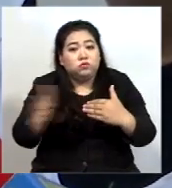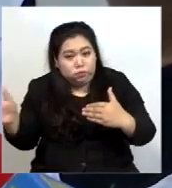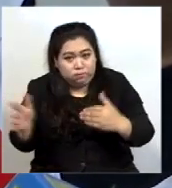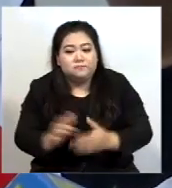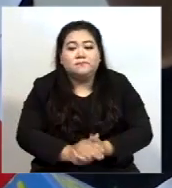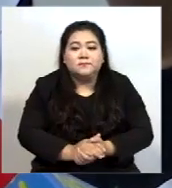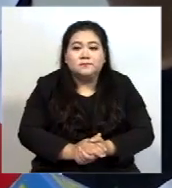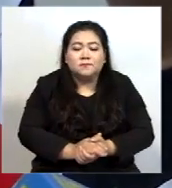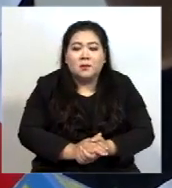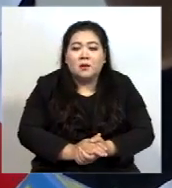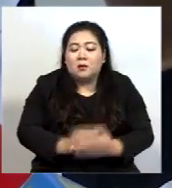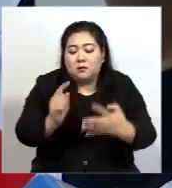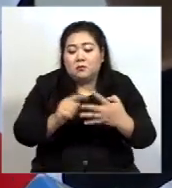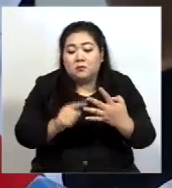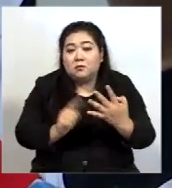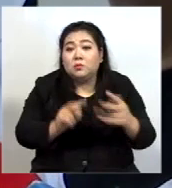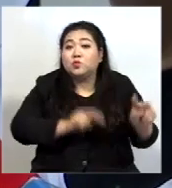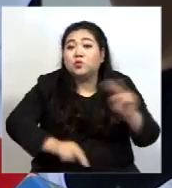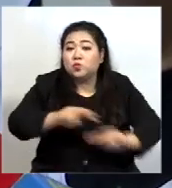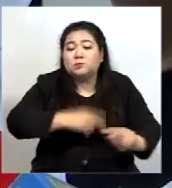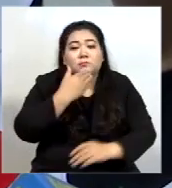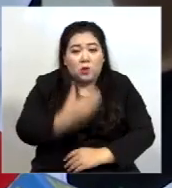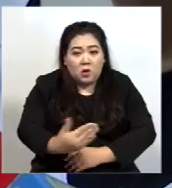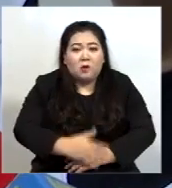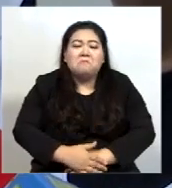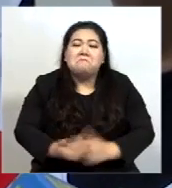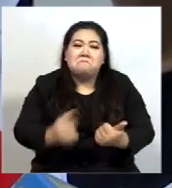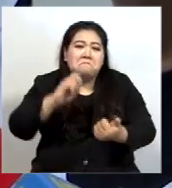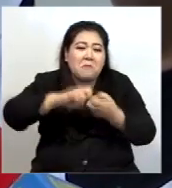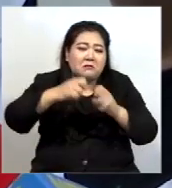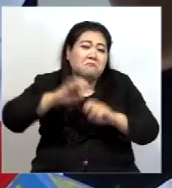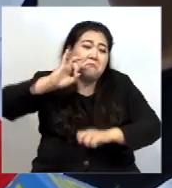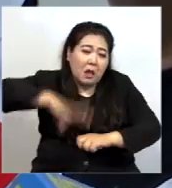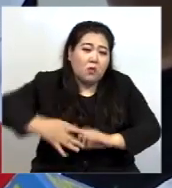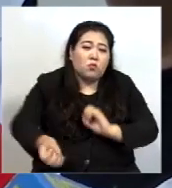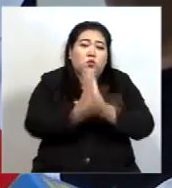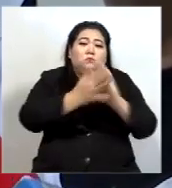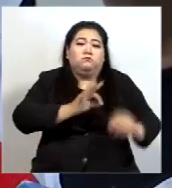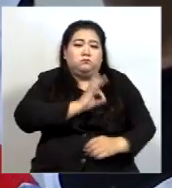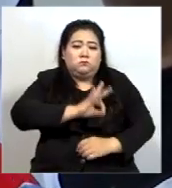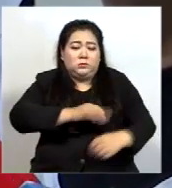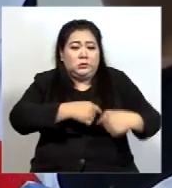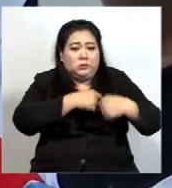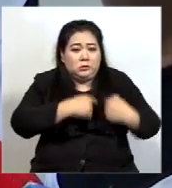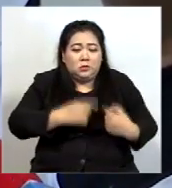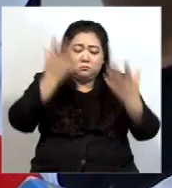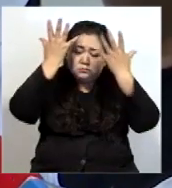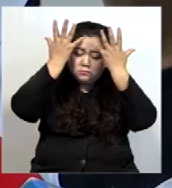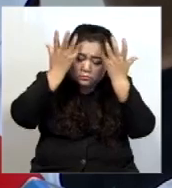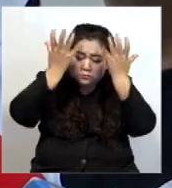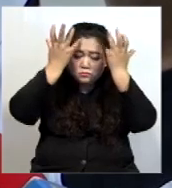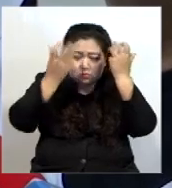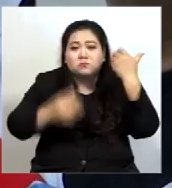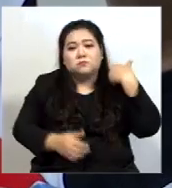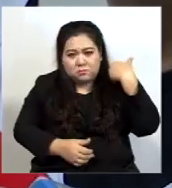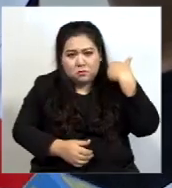หตุการณ์ที่มีความรุนแรงอย่างนี้นะครับมันจะเกิดปัญหาทางจิตใจนะครับในระยะต้นก็เรื่องของความวิตกกังวลนะครับแล้วก็